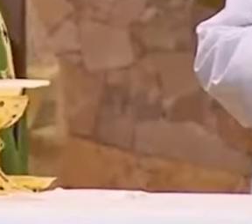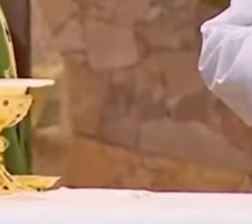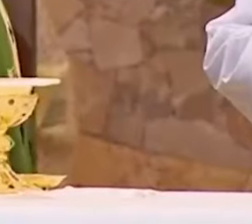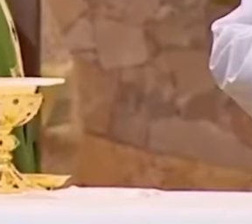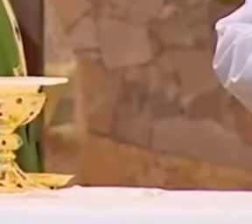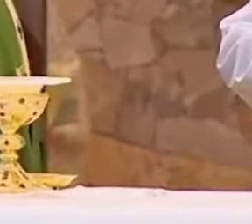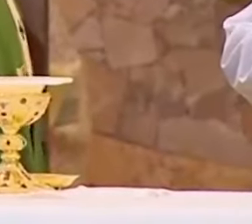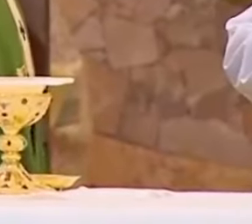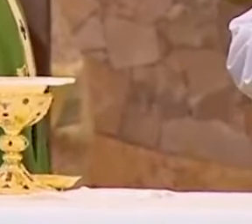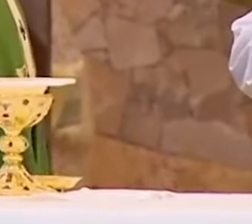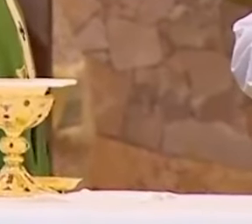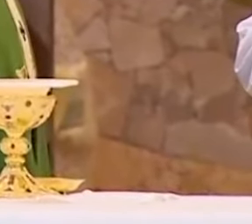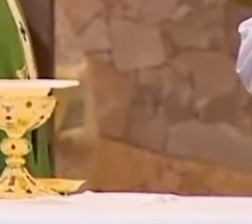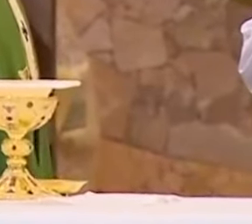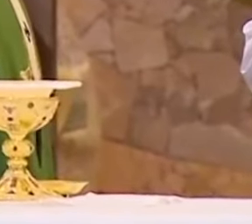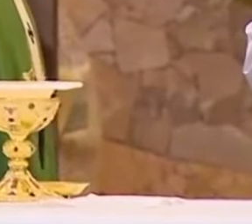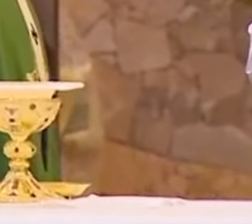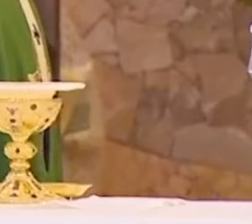Bóg